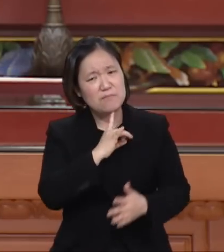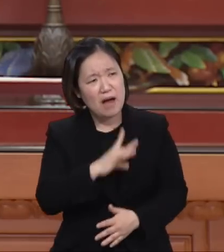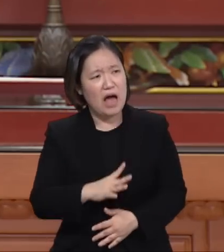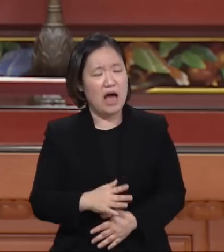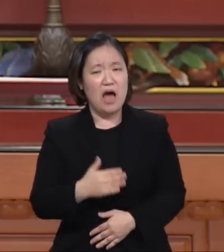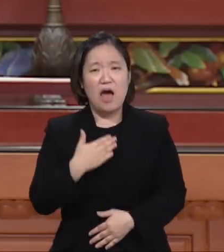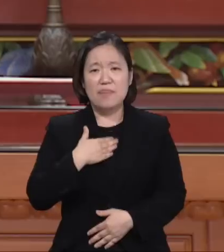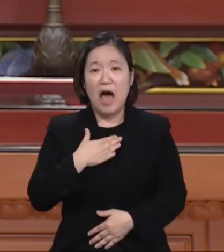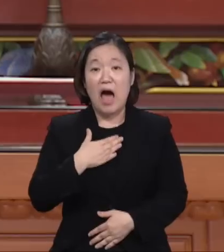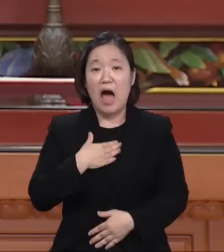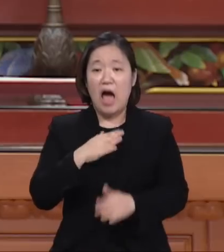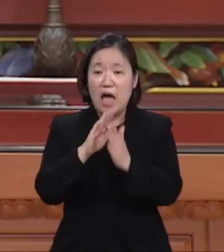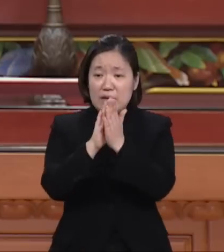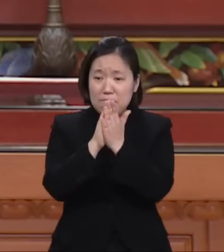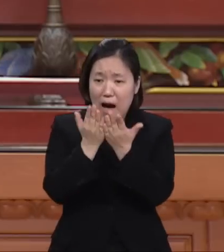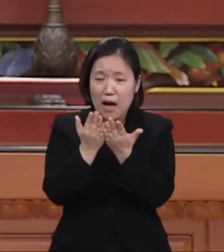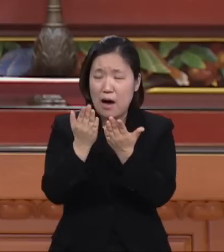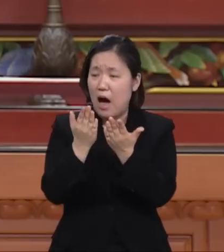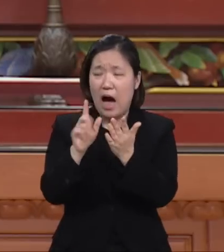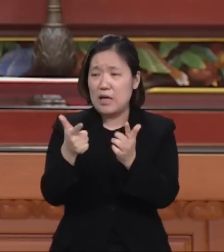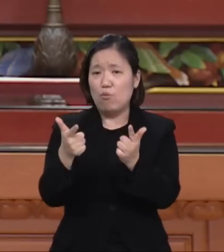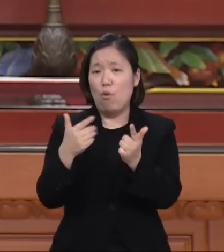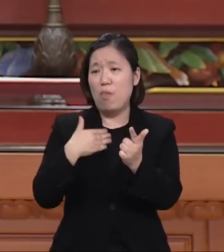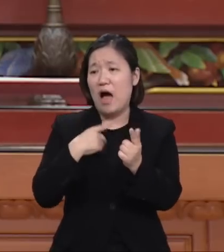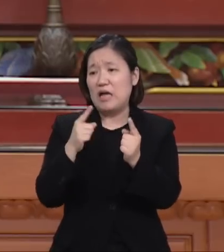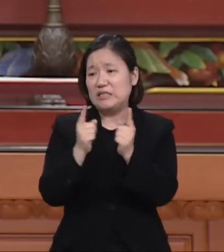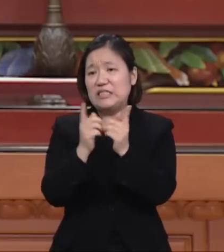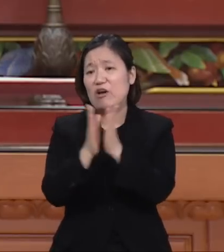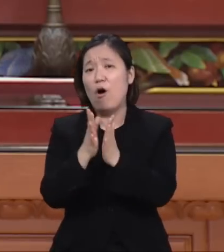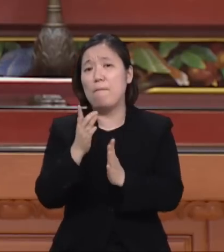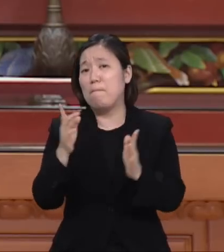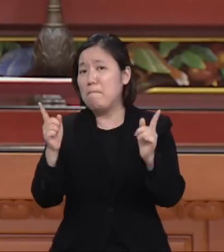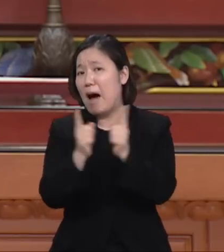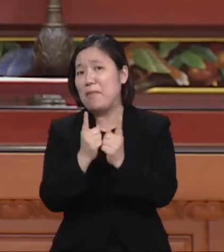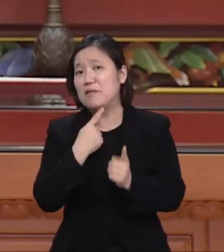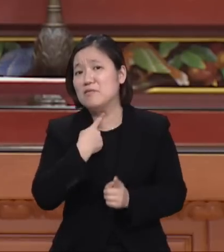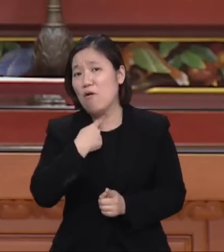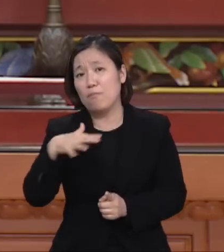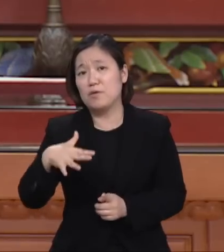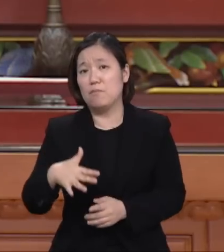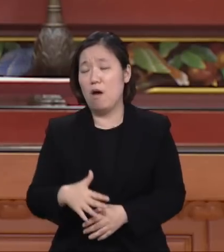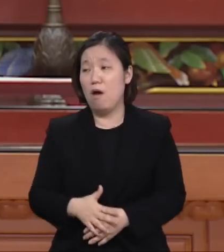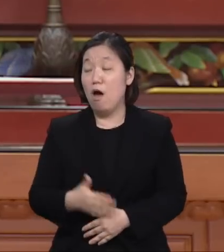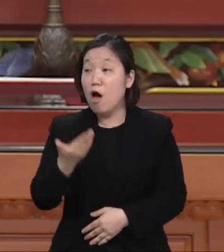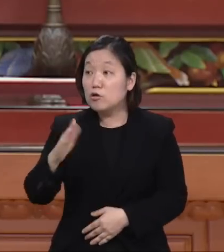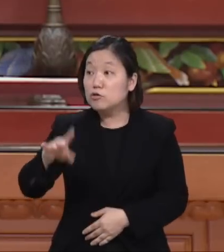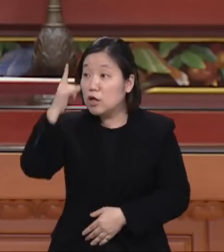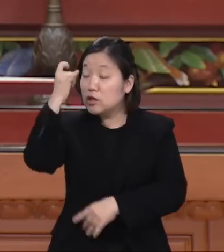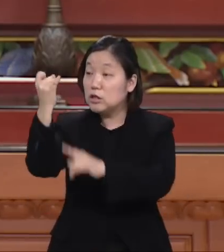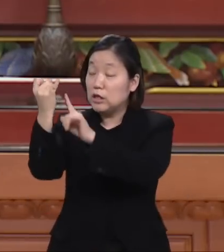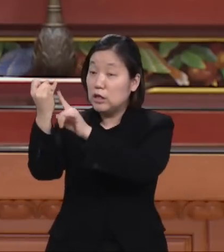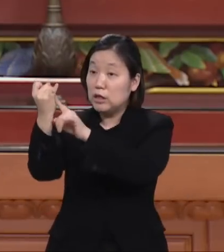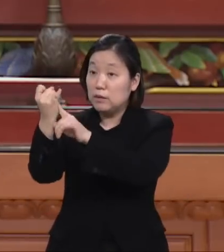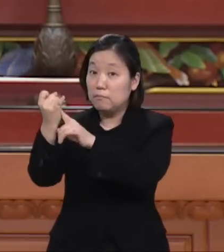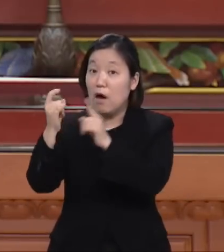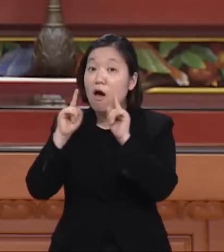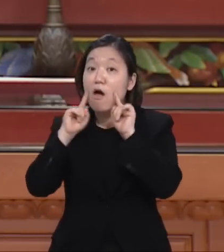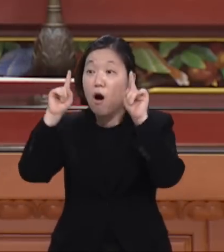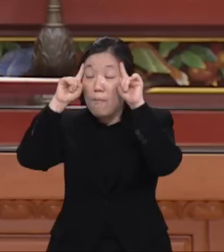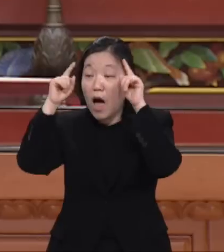본 적은 없습니다 근데 지금 스님께서 제 앞에서 염라대왕을 직접 만나고 오셨다고 하니까